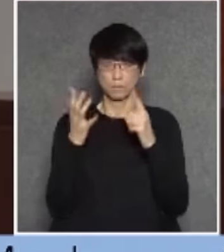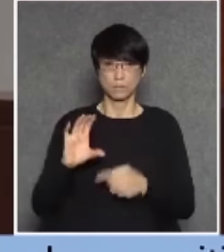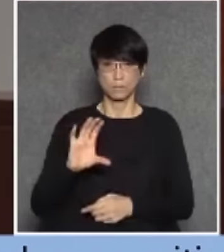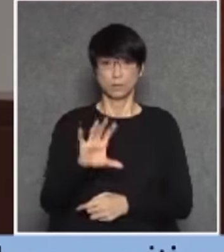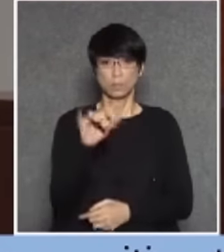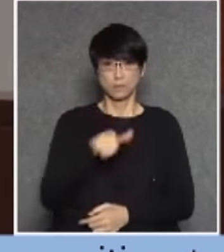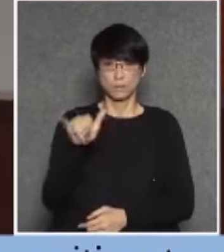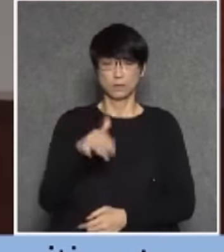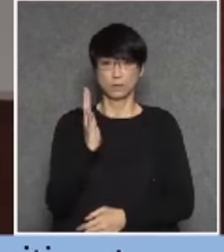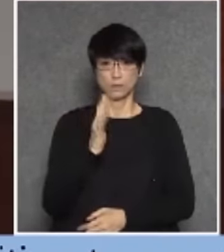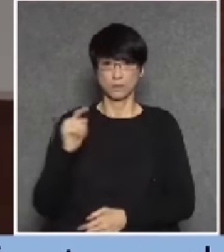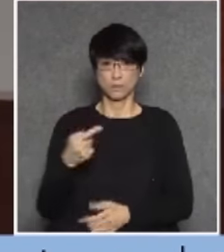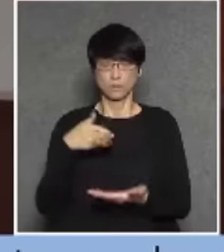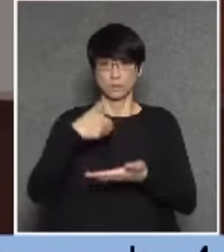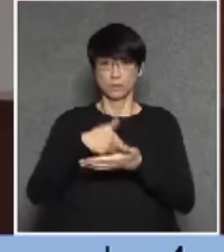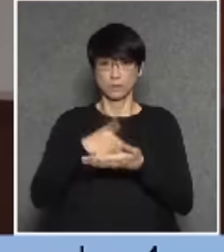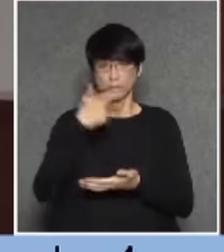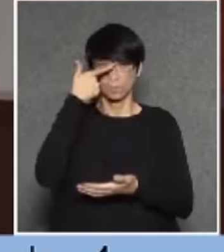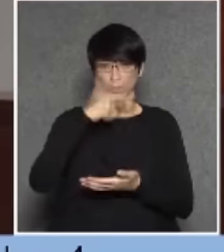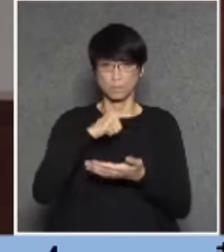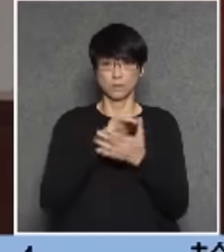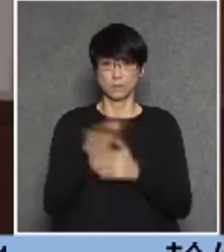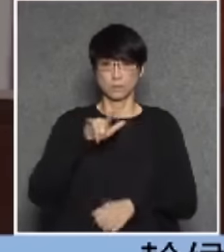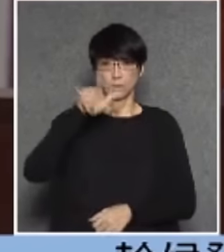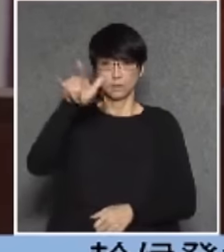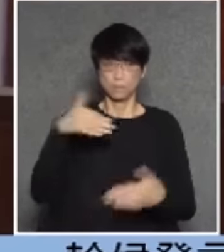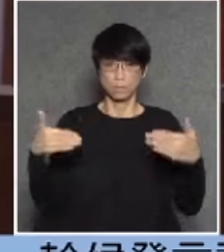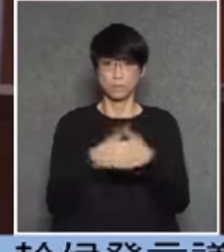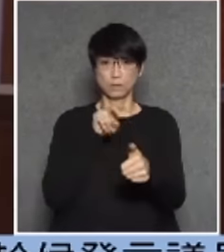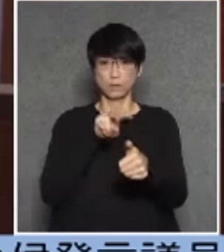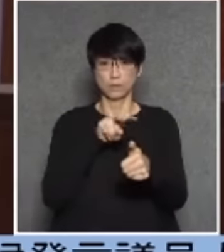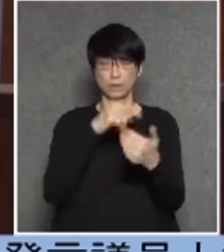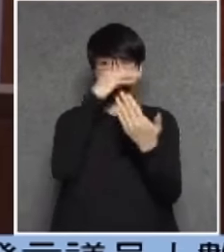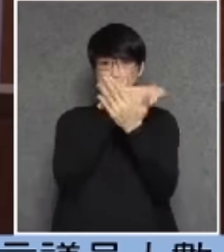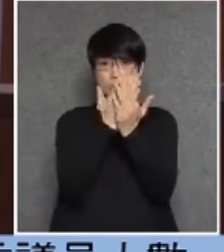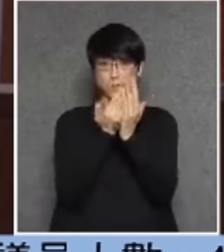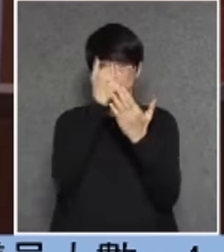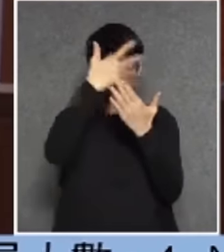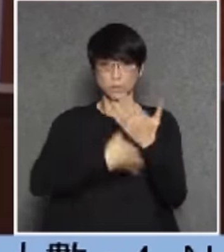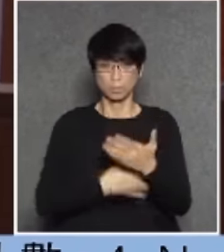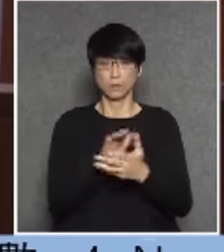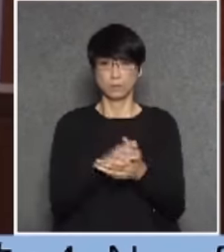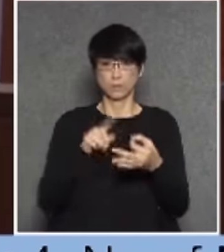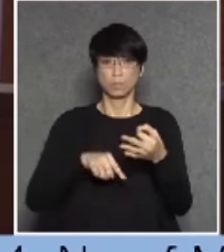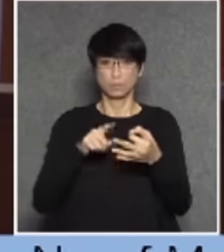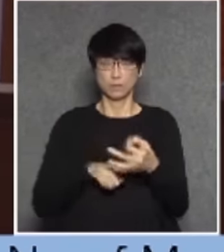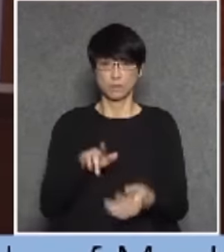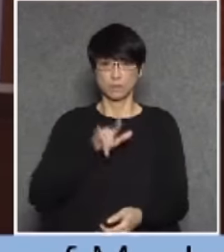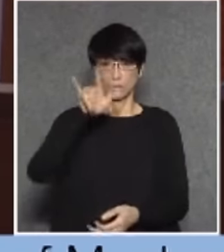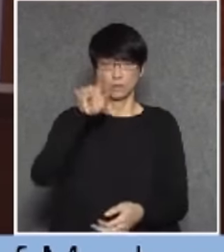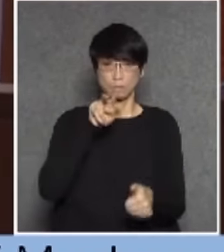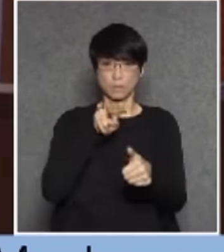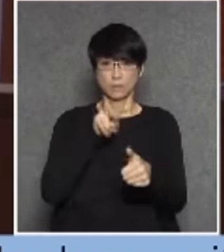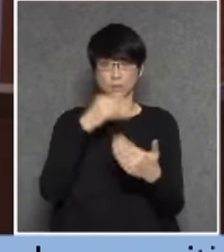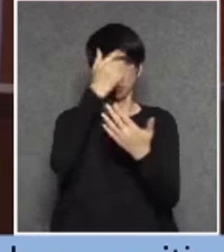15億6500萬元，用以購買新的航空交通管制系統，下稱空管系統。據悉，民航